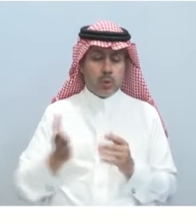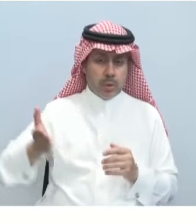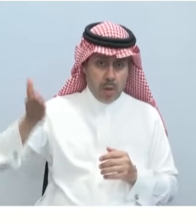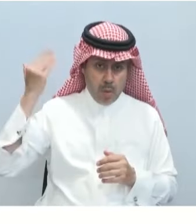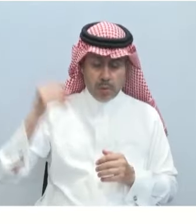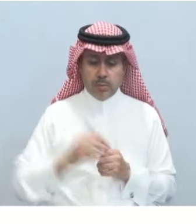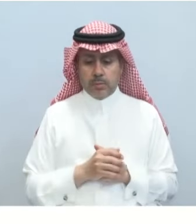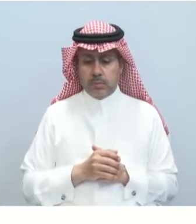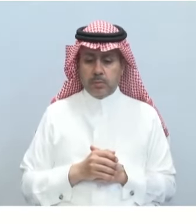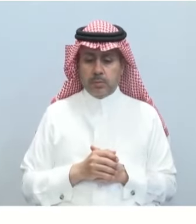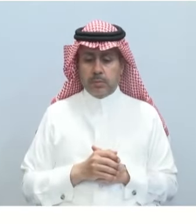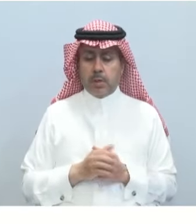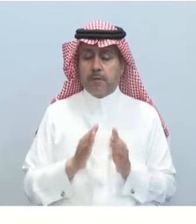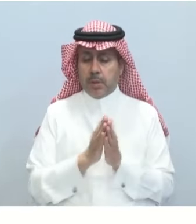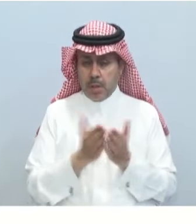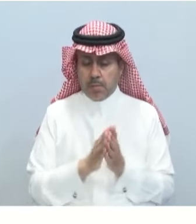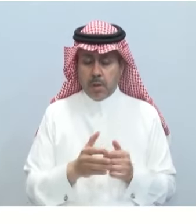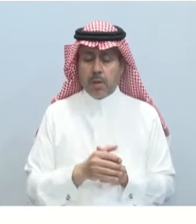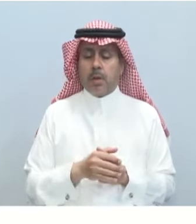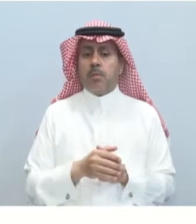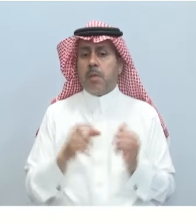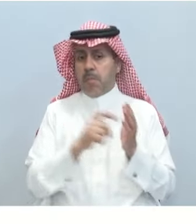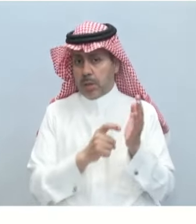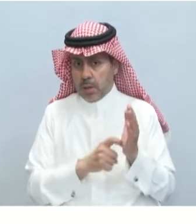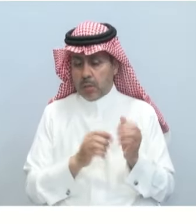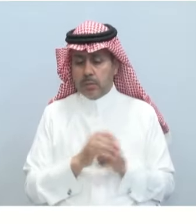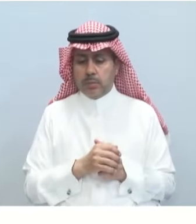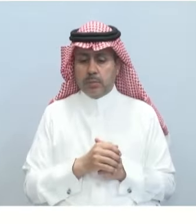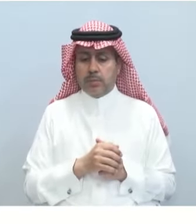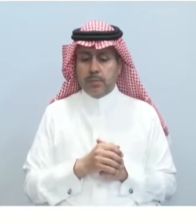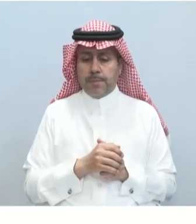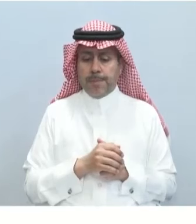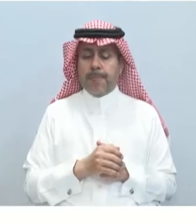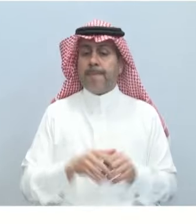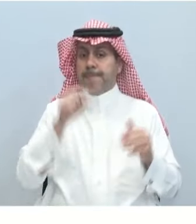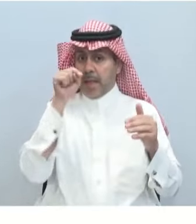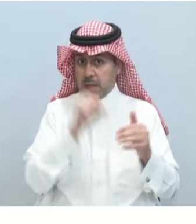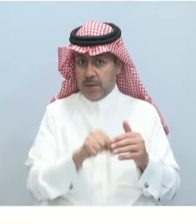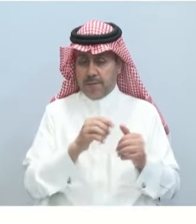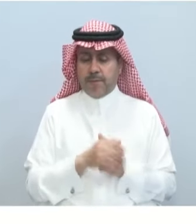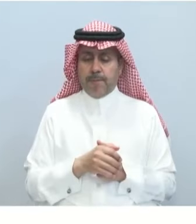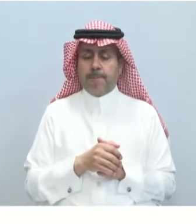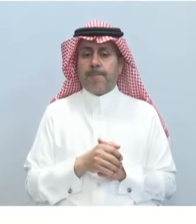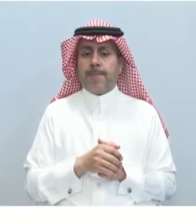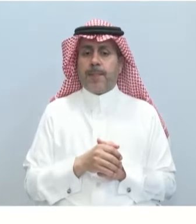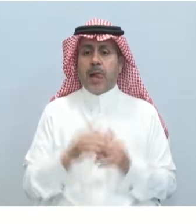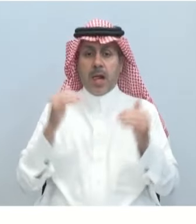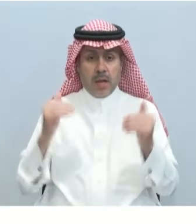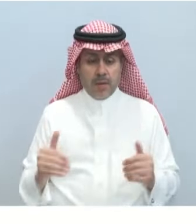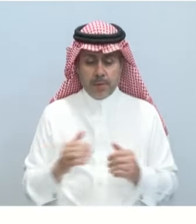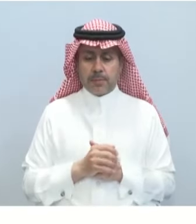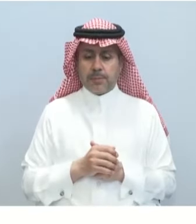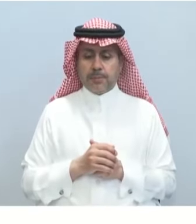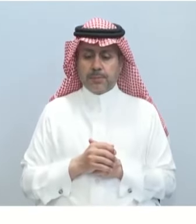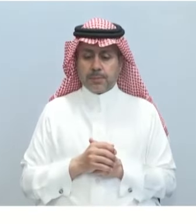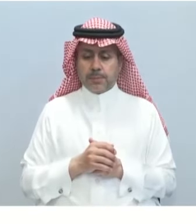مبادئ القانون في كتاب مبادئ القانون في اوائل الدروس ذكرنا ما الغايه او ما الهدف من هذا